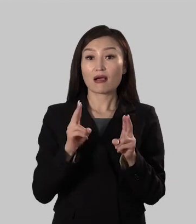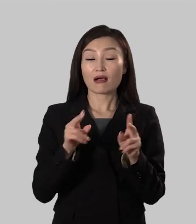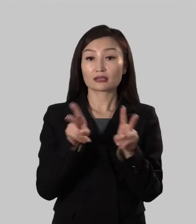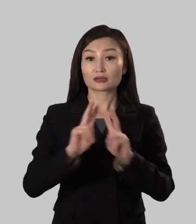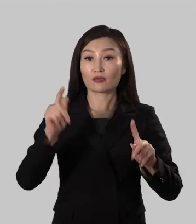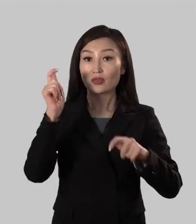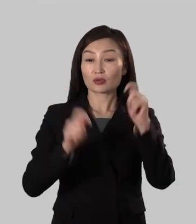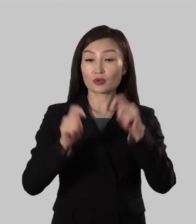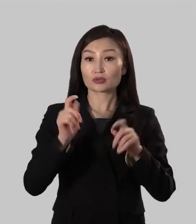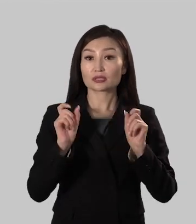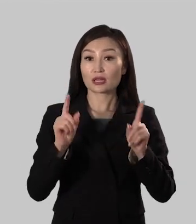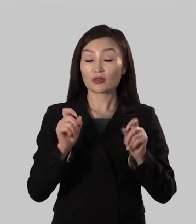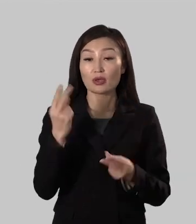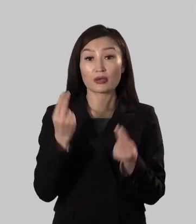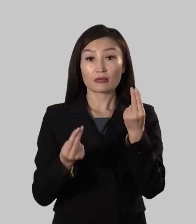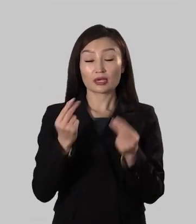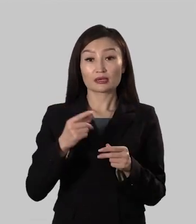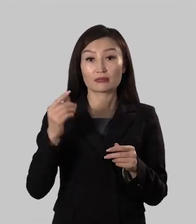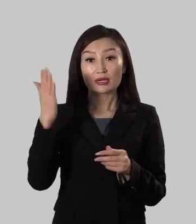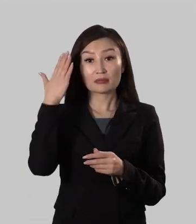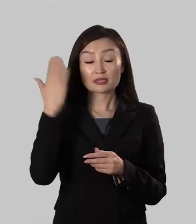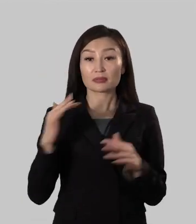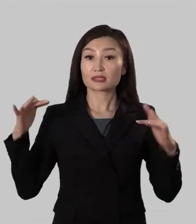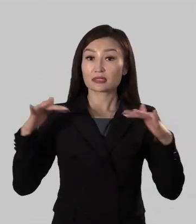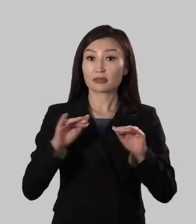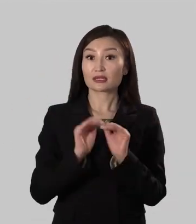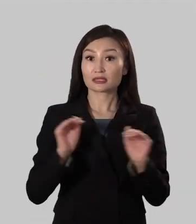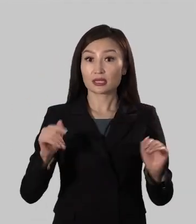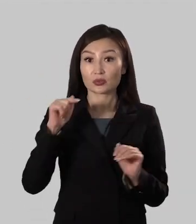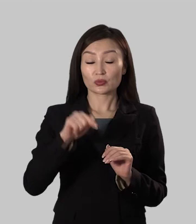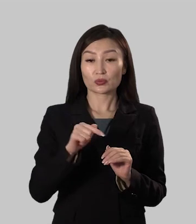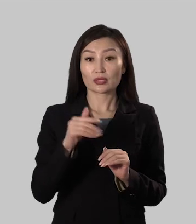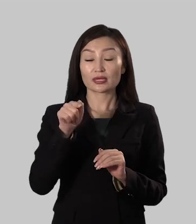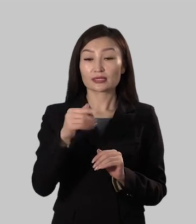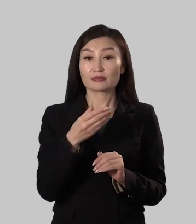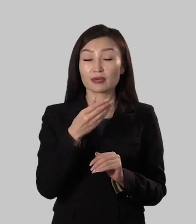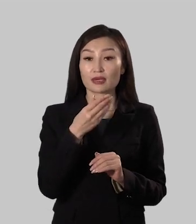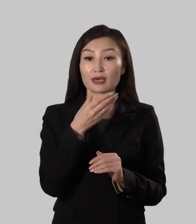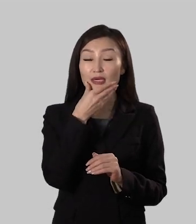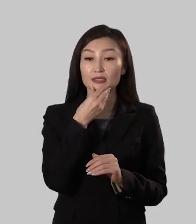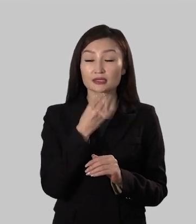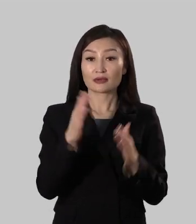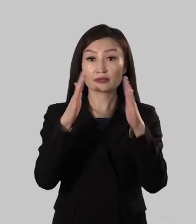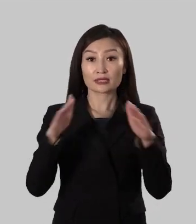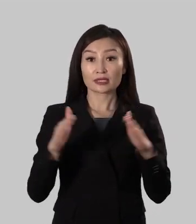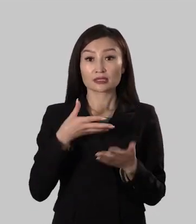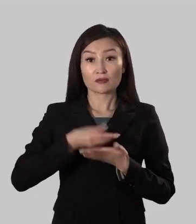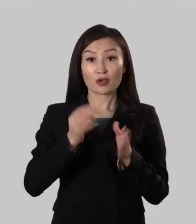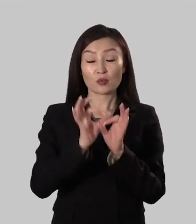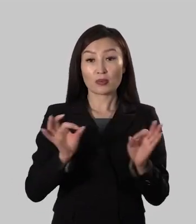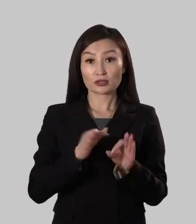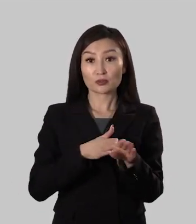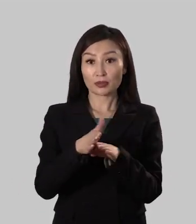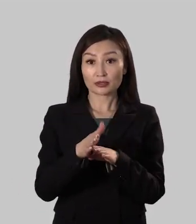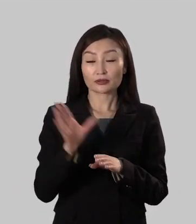дождь золотой. Поиграть, позабавиться собрались дети тут. И тебе, ель красавица, свою песню